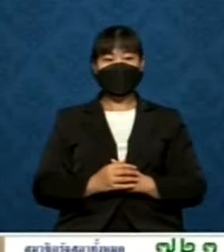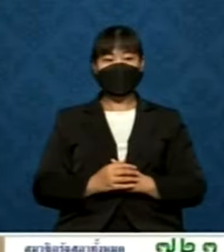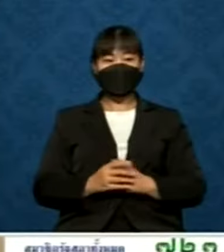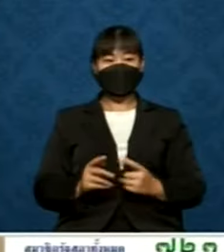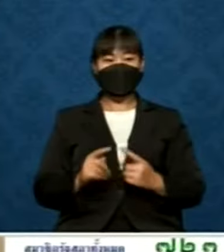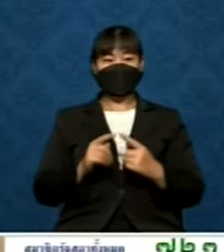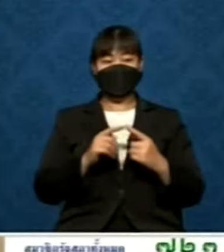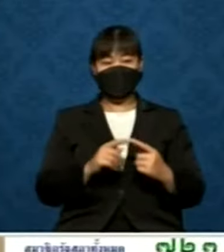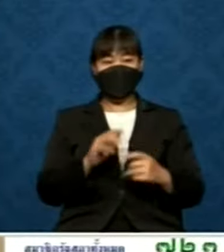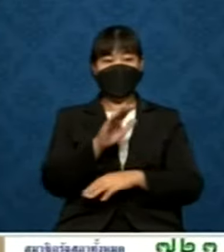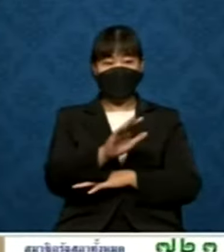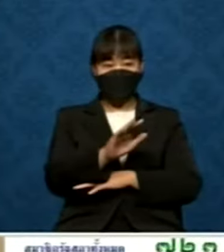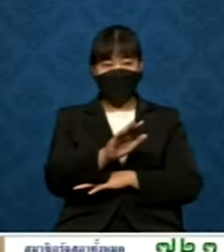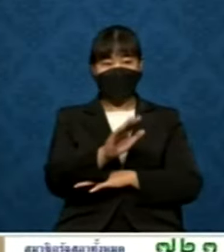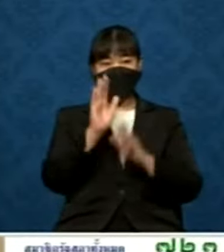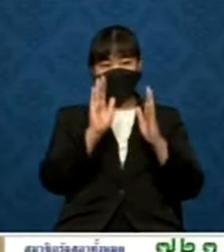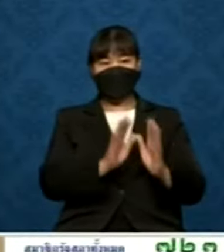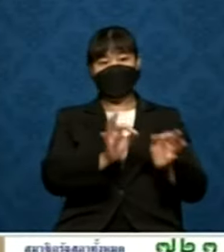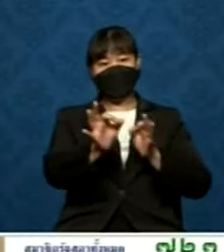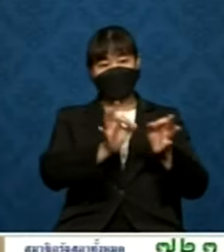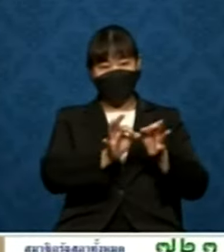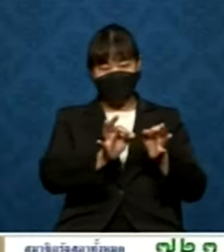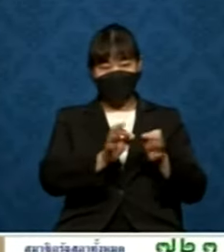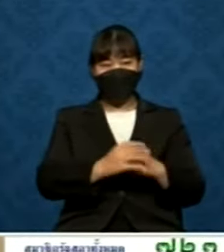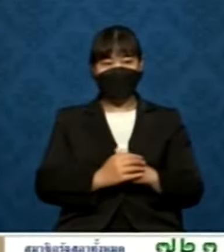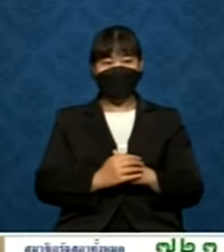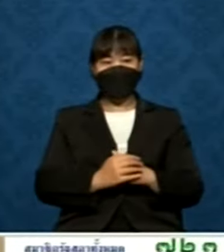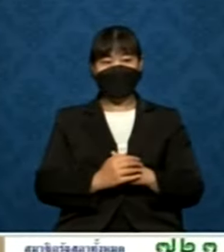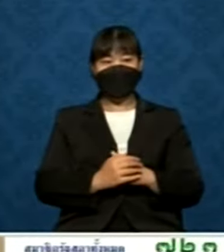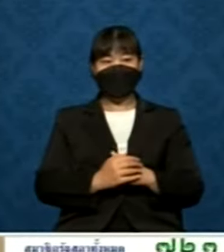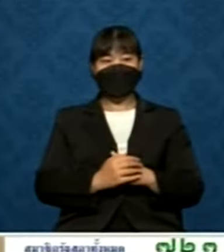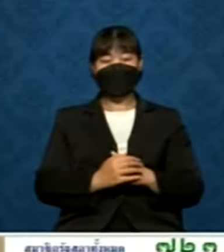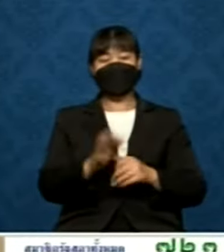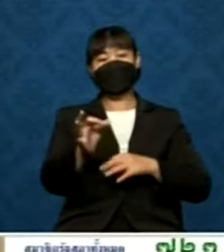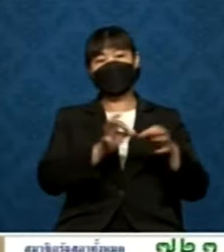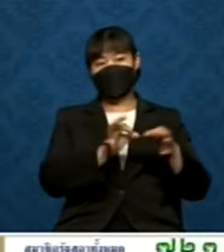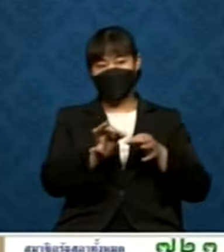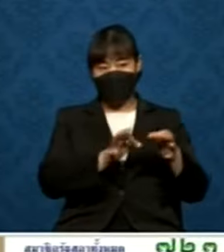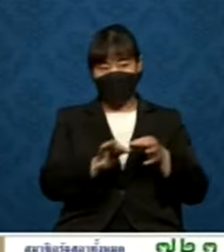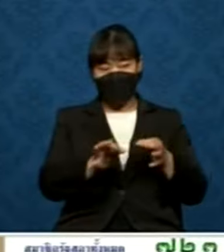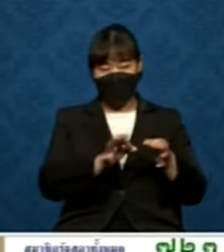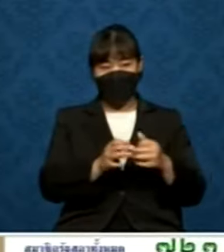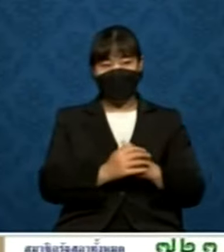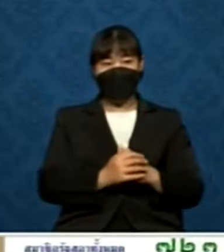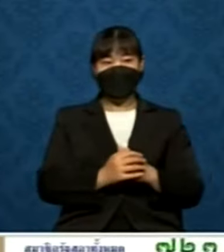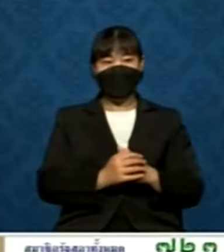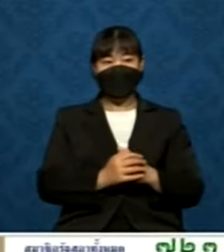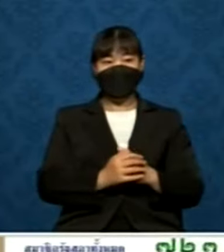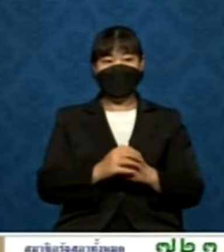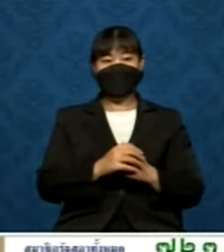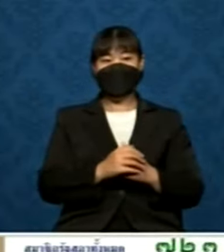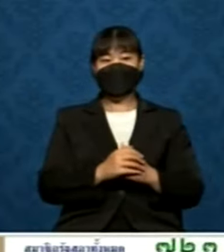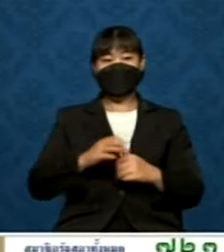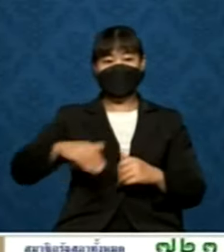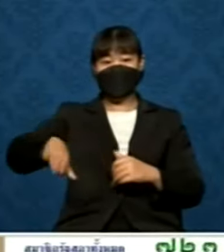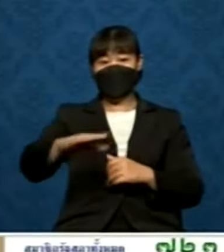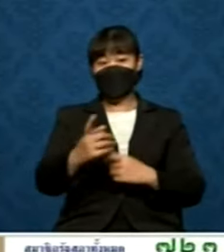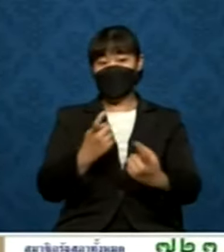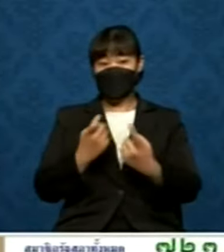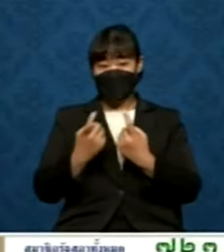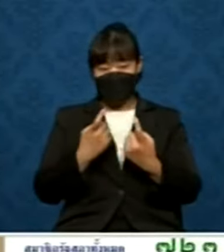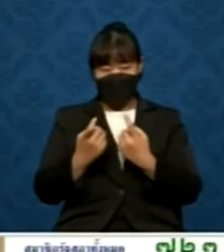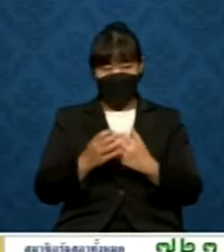ามผู้อภิปรายนะครับผู้อภิปรายกำลังชี้แจงสิ่งที่ท่านสมาชิกสอบถามดังนั้นไม่มีอะไรผิดข้อบังคับ